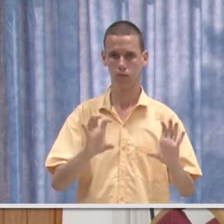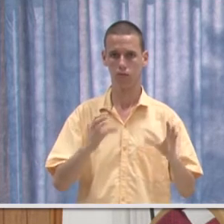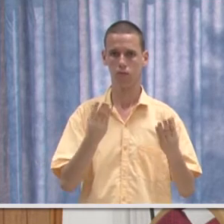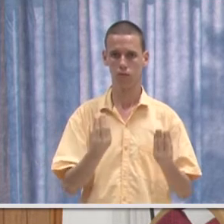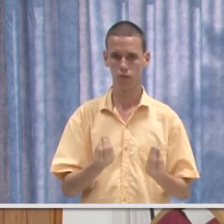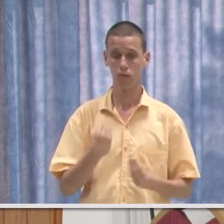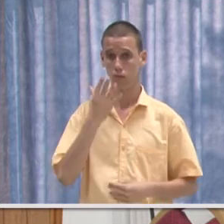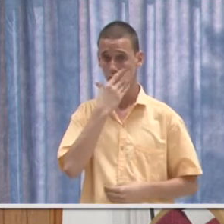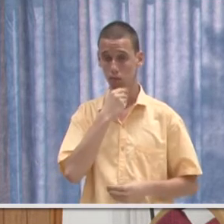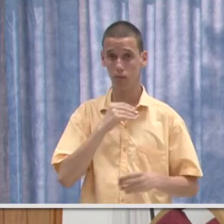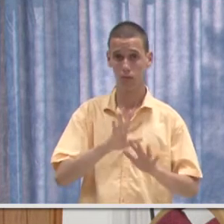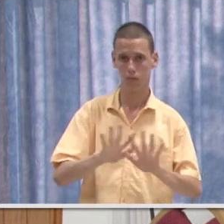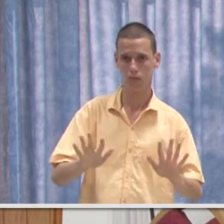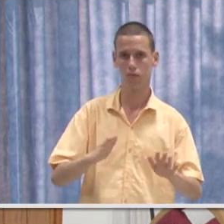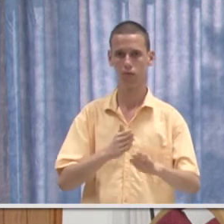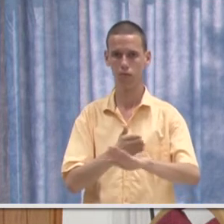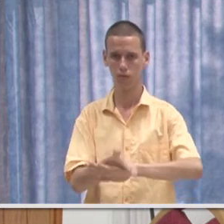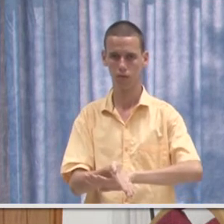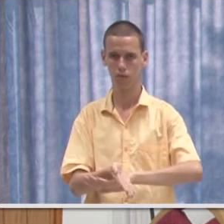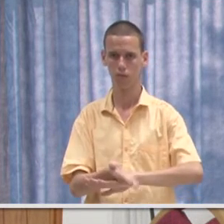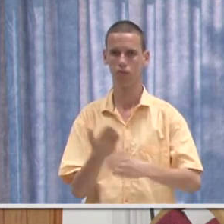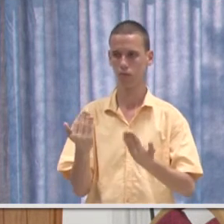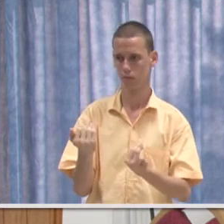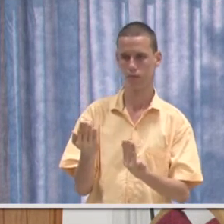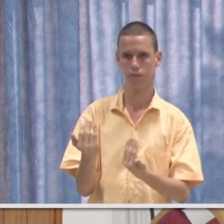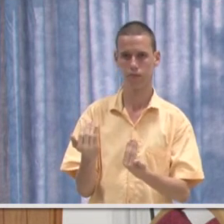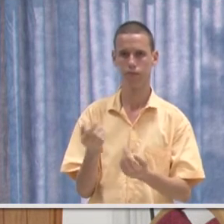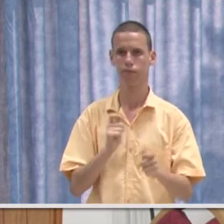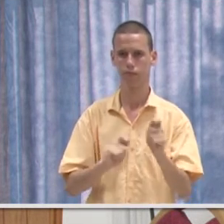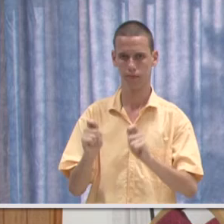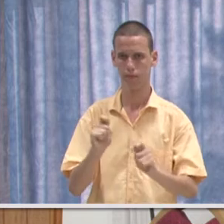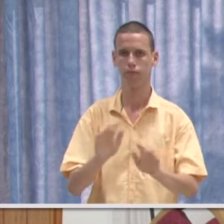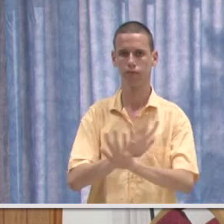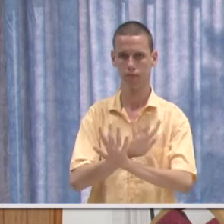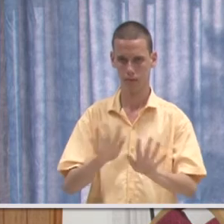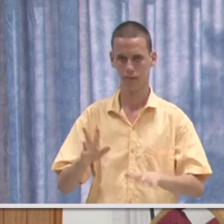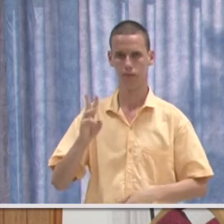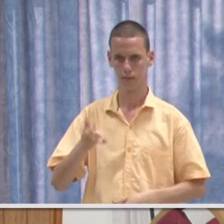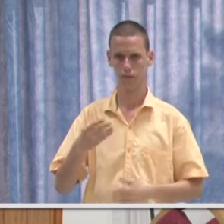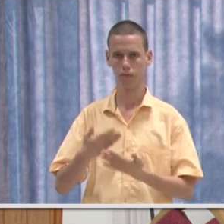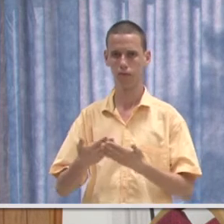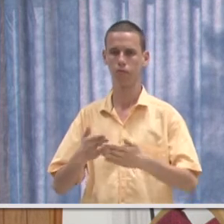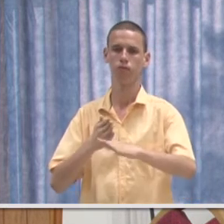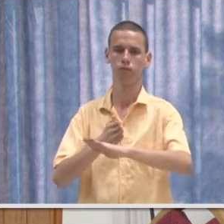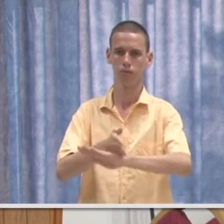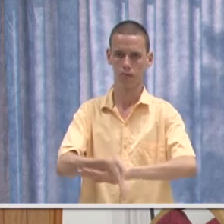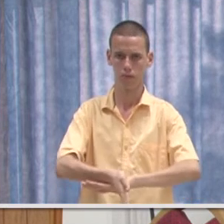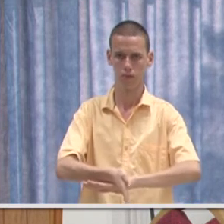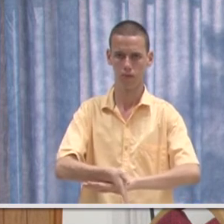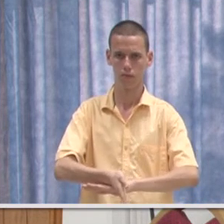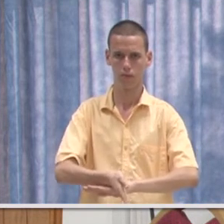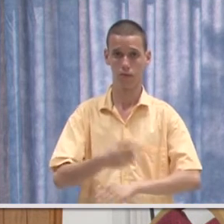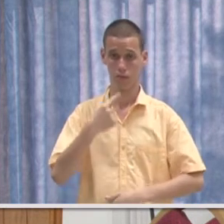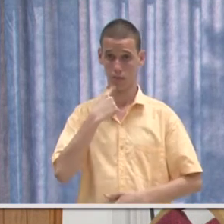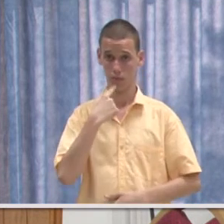les temps par réconfort est là aussi mais c'est moi mon cas dit aussi arrive une situation qui nous besoin de facilité nous besoin comment